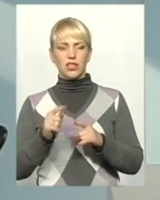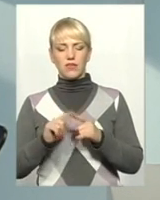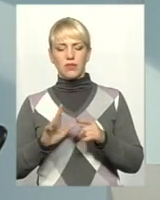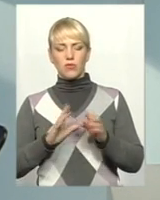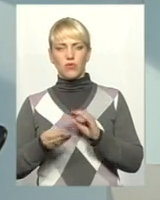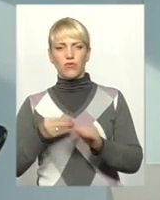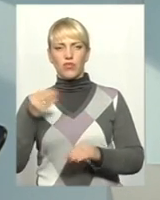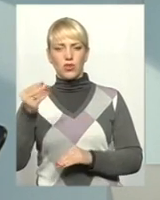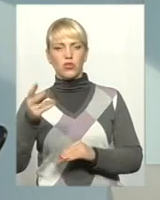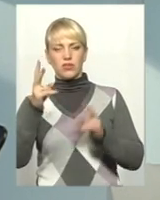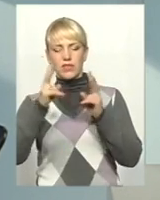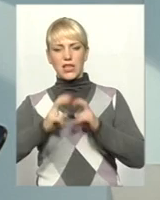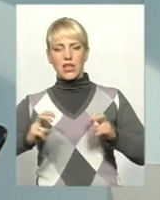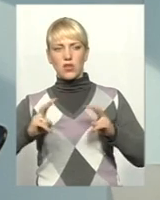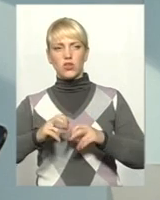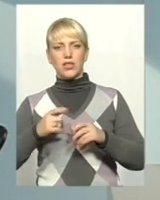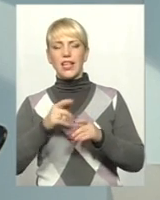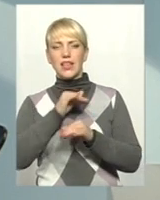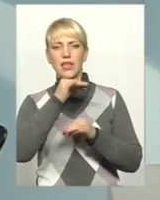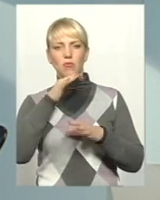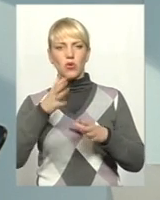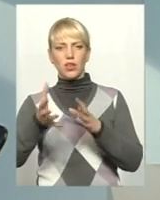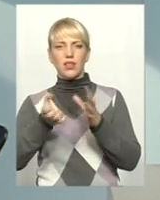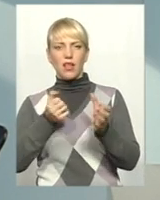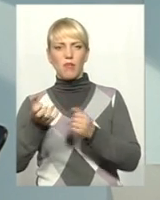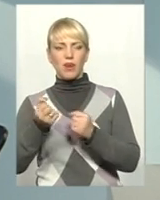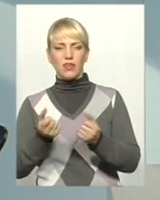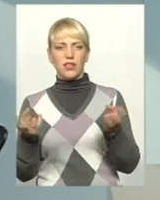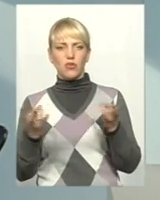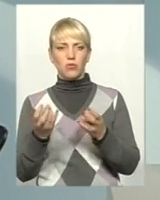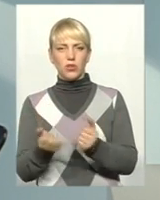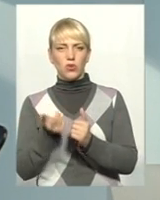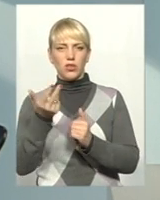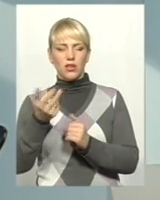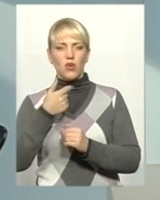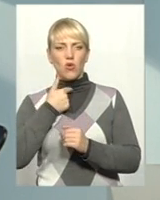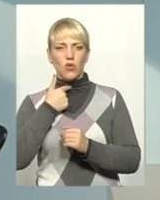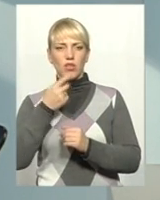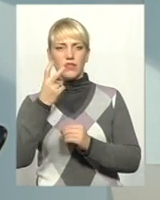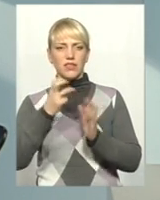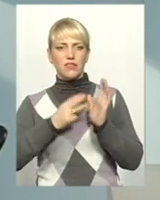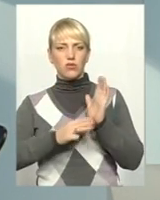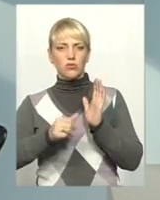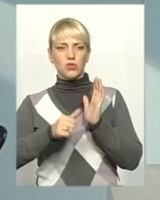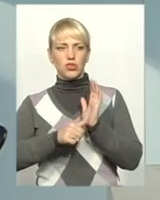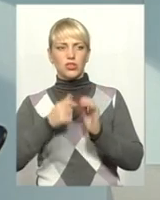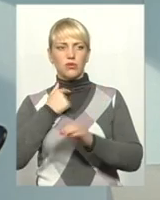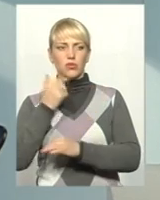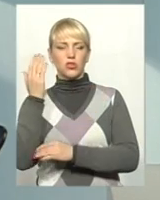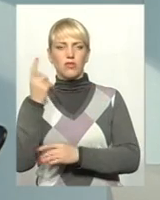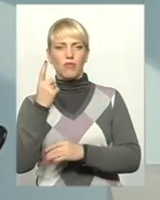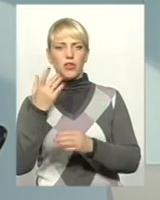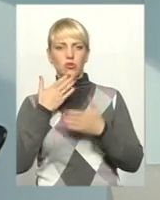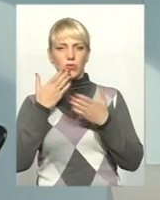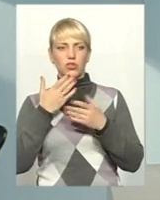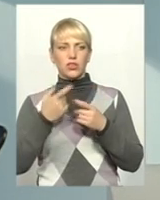виносився на розгляд і він не набирав необхідної кількості голосів. 286 проголосували за в першому читанні. Тобто